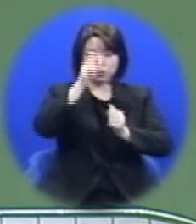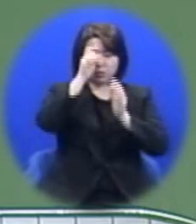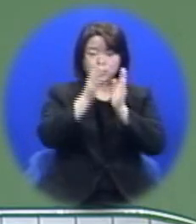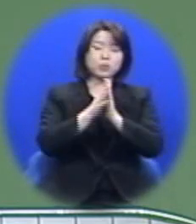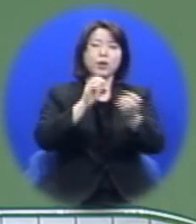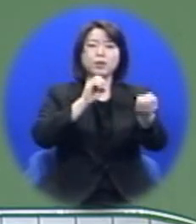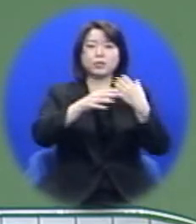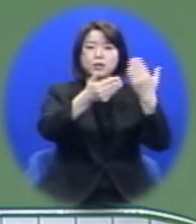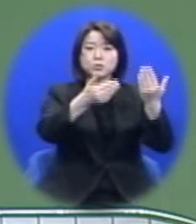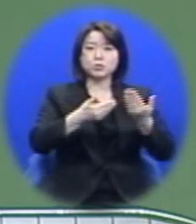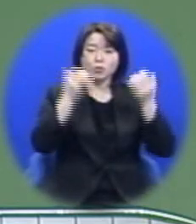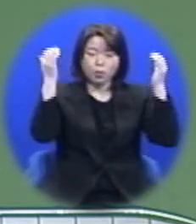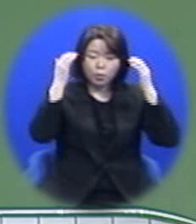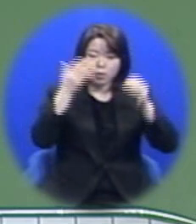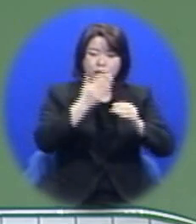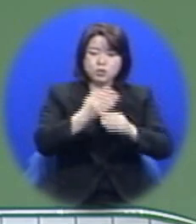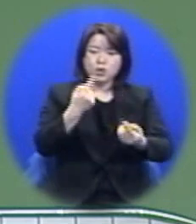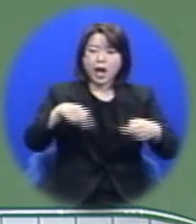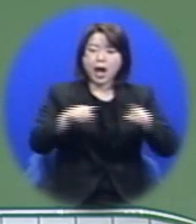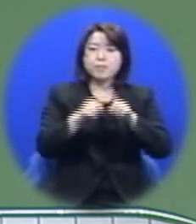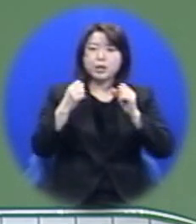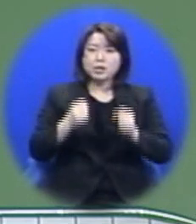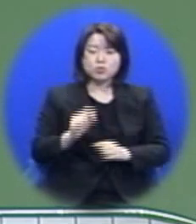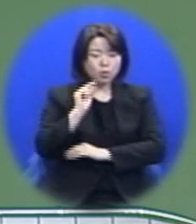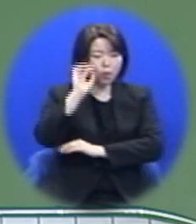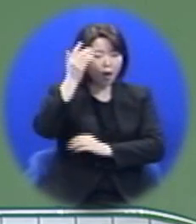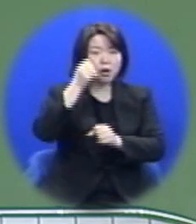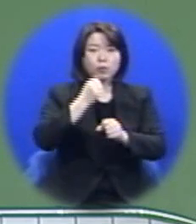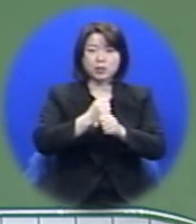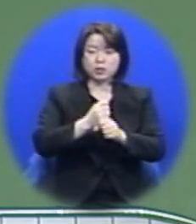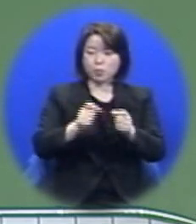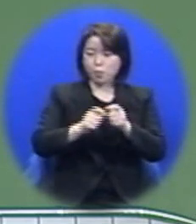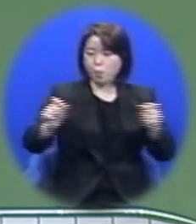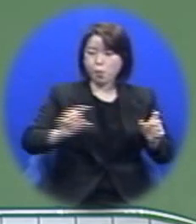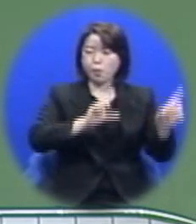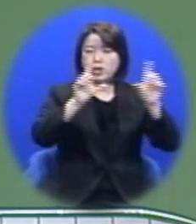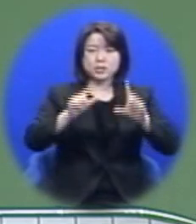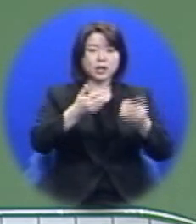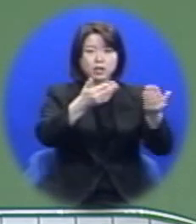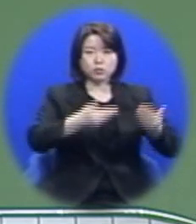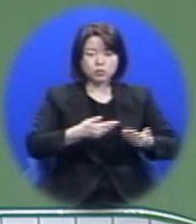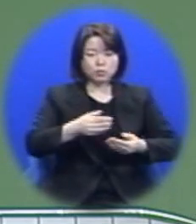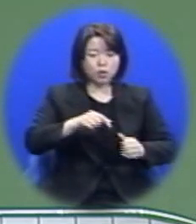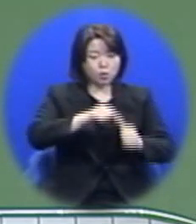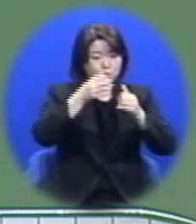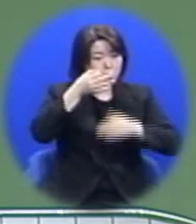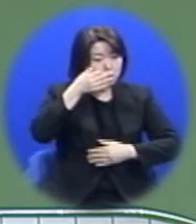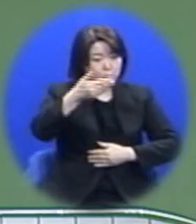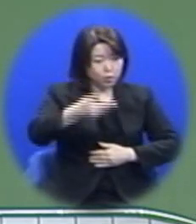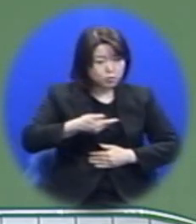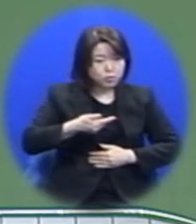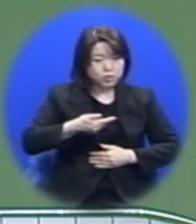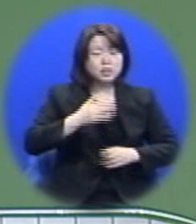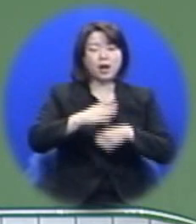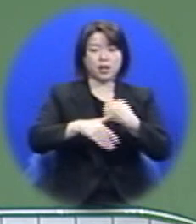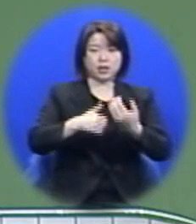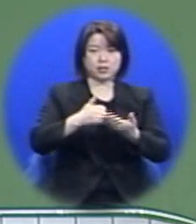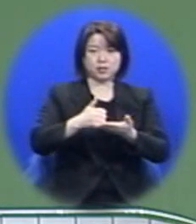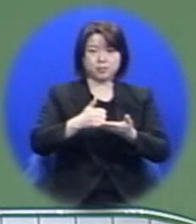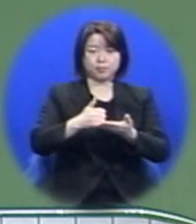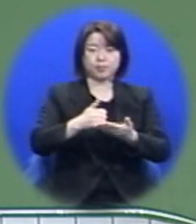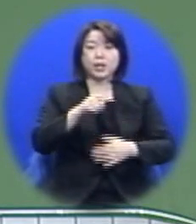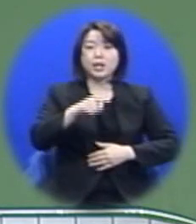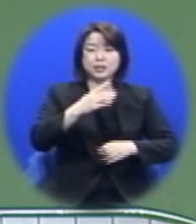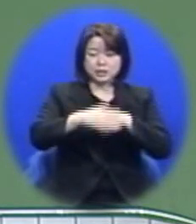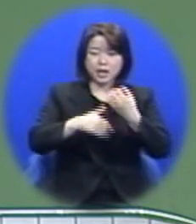응답하시고 고난 중에 함께 하시고 영화롭게 하시고 오래 살게 하시고 구원을 보여주시는 하나님, 그